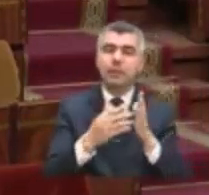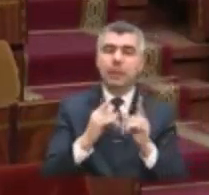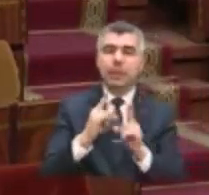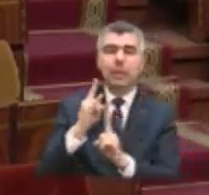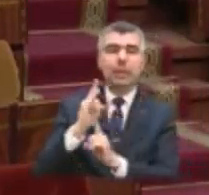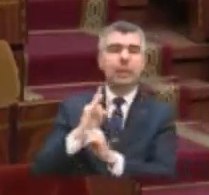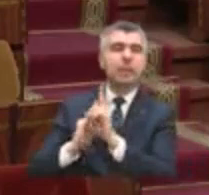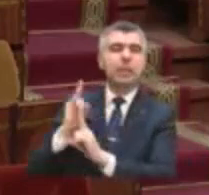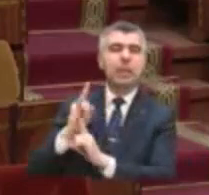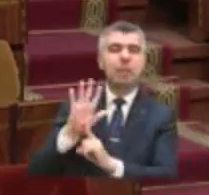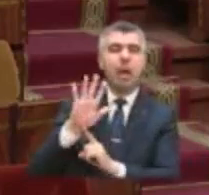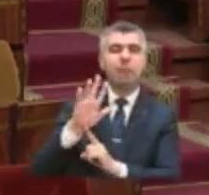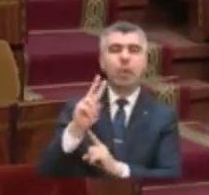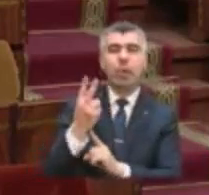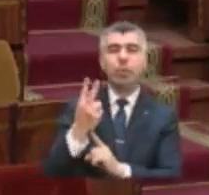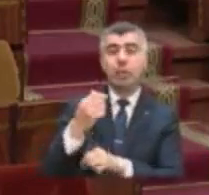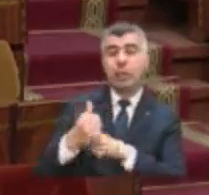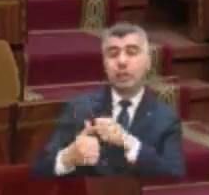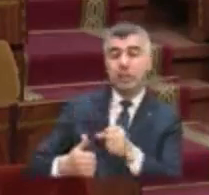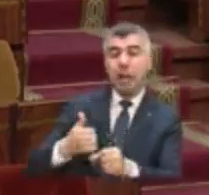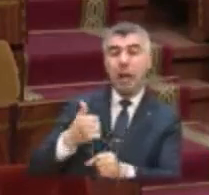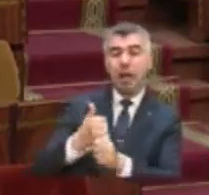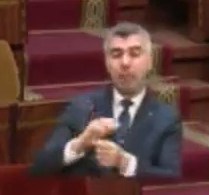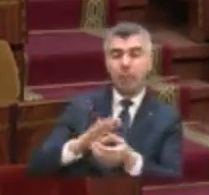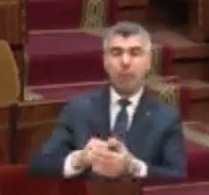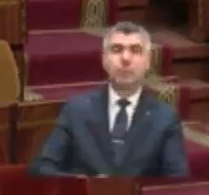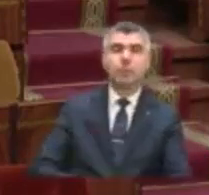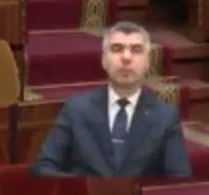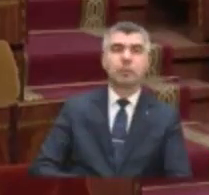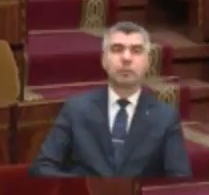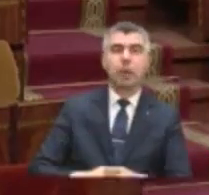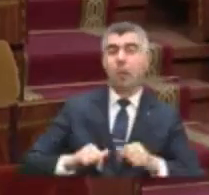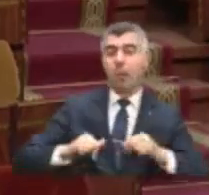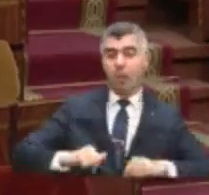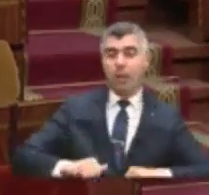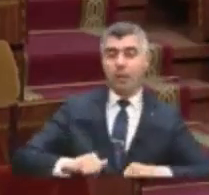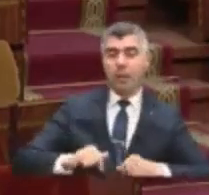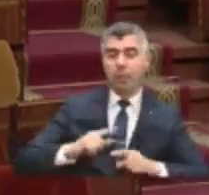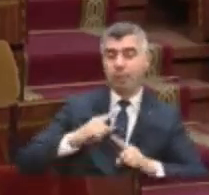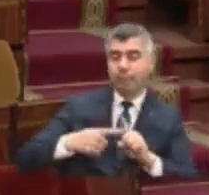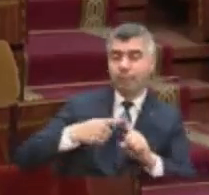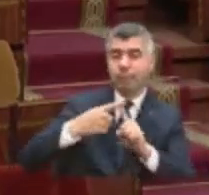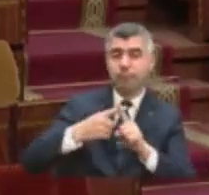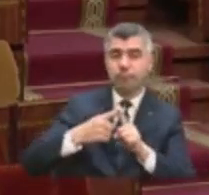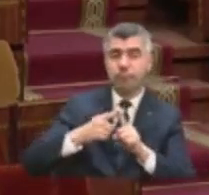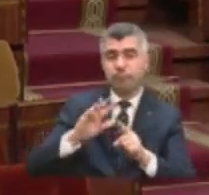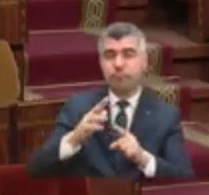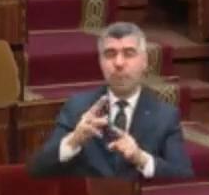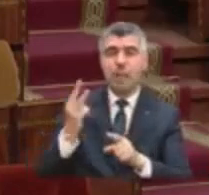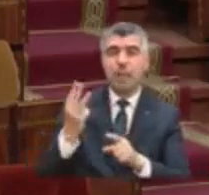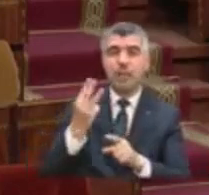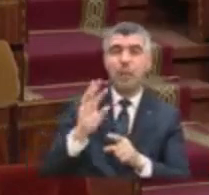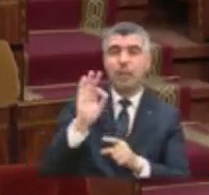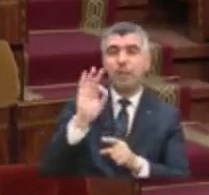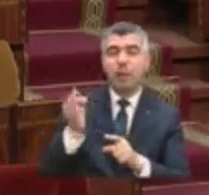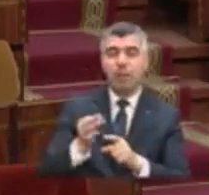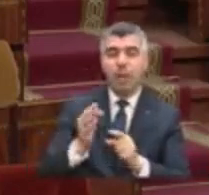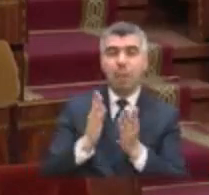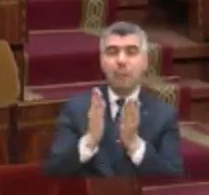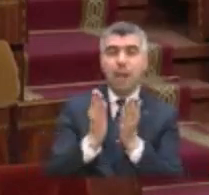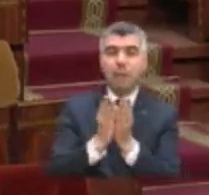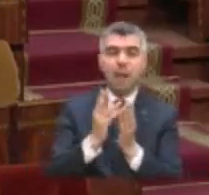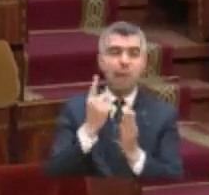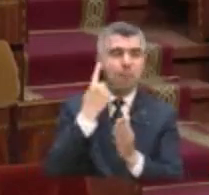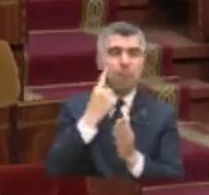هاد 25 سنة الأخيرة. السيد الوزير، أزيد من ثلثي تلاميذ المدارس الابتدائية ما كيعرفوش يقراو